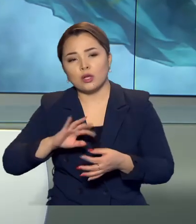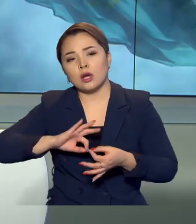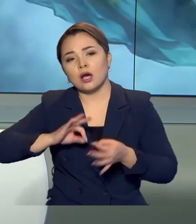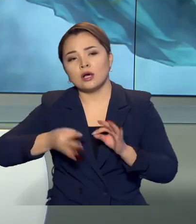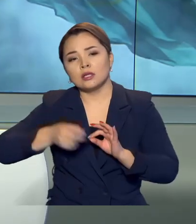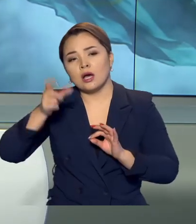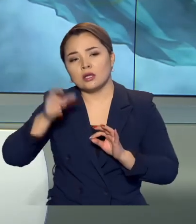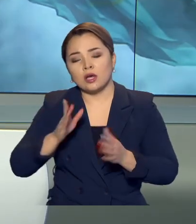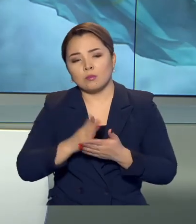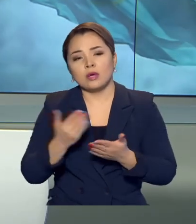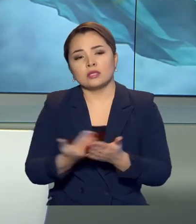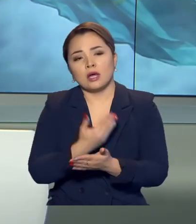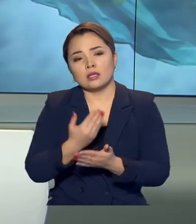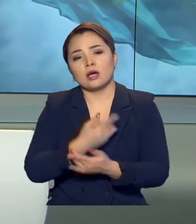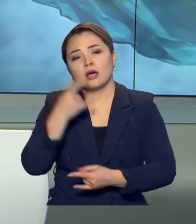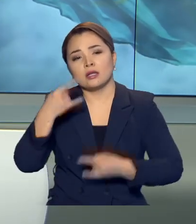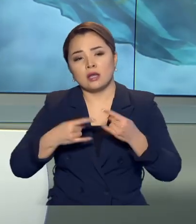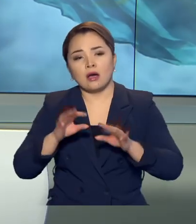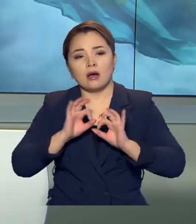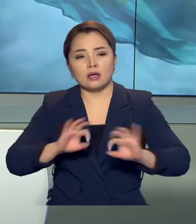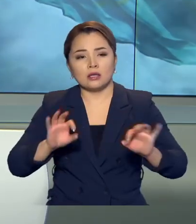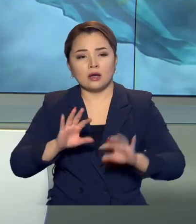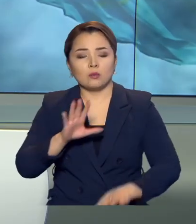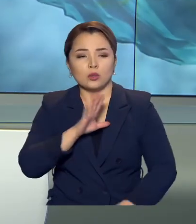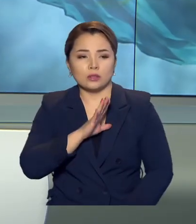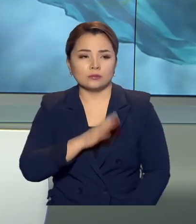республикалық телеарнаға берген сұхбатында осылай деді.